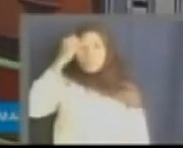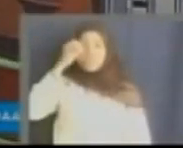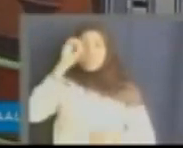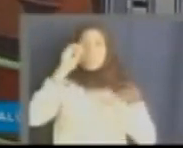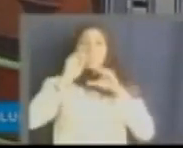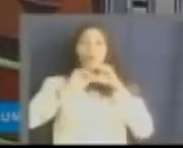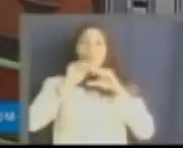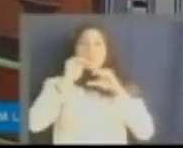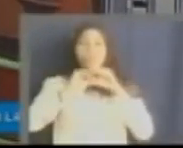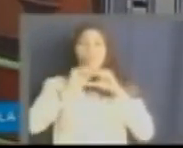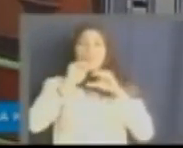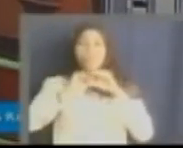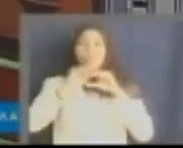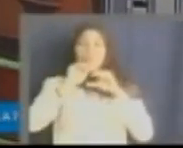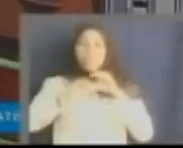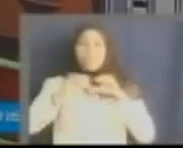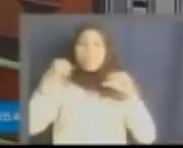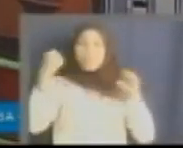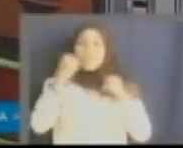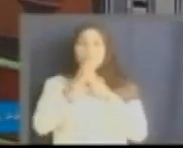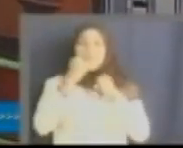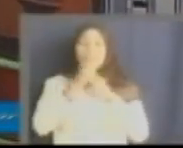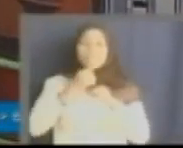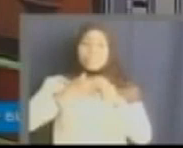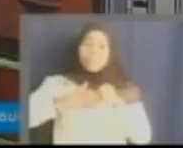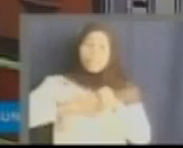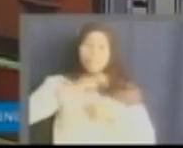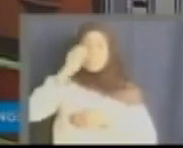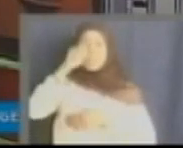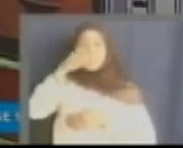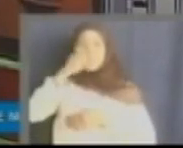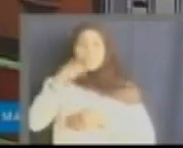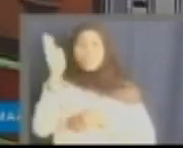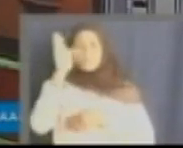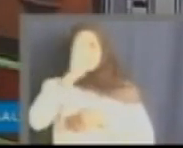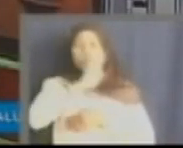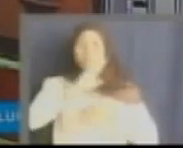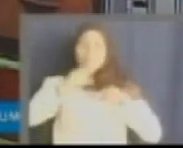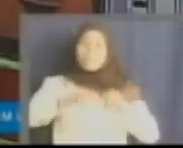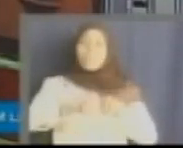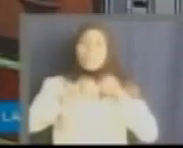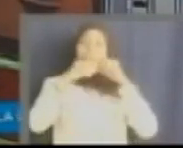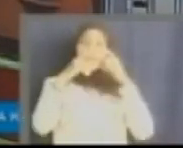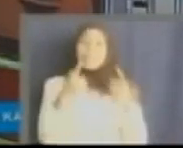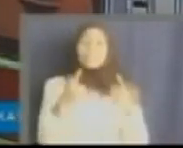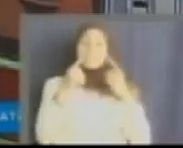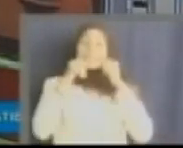wajumbe, shughuli za leo tumezimaliza, lakini na